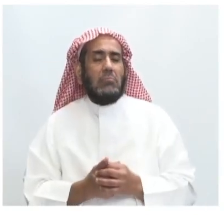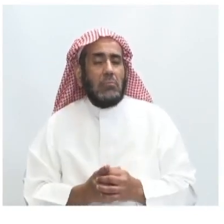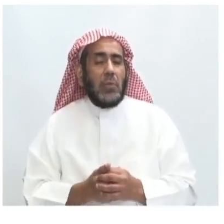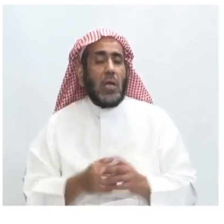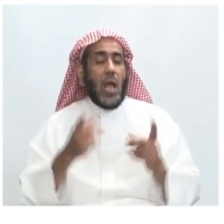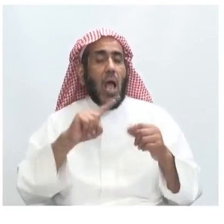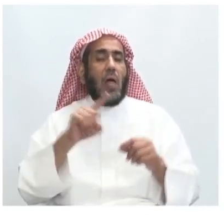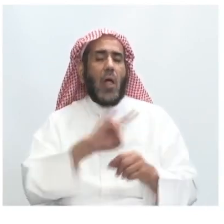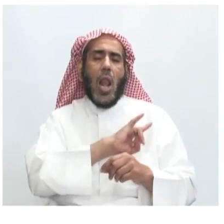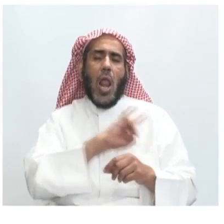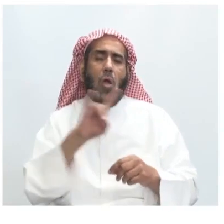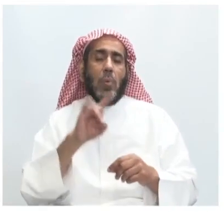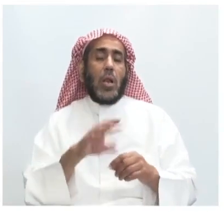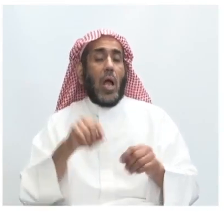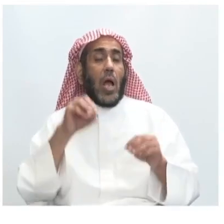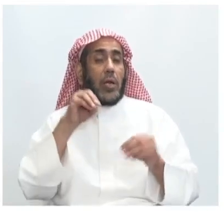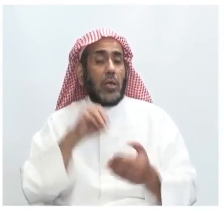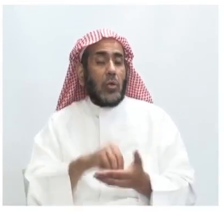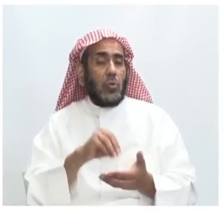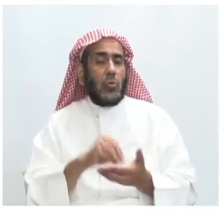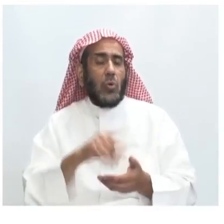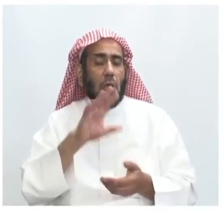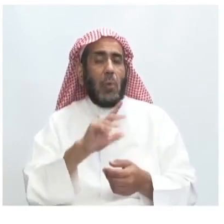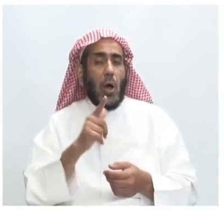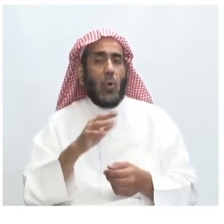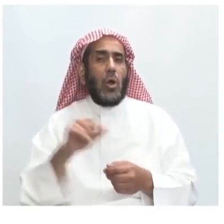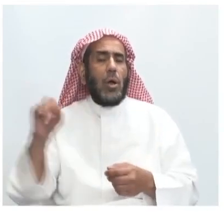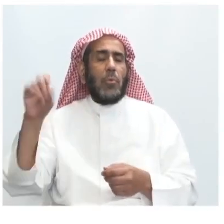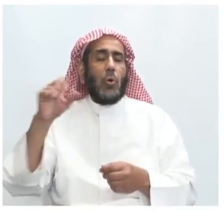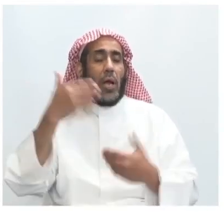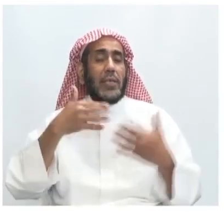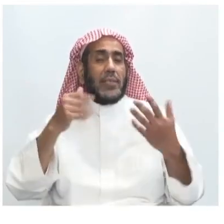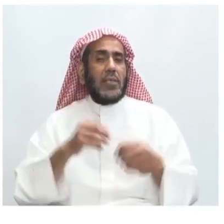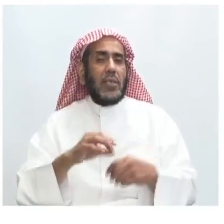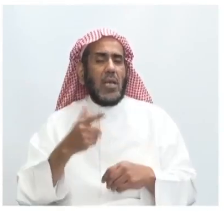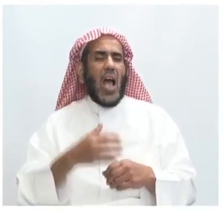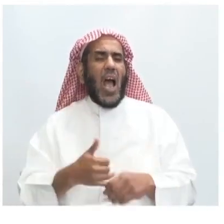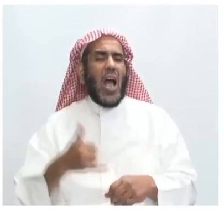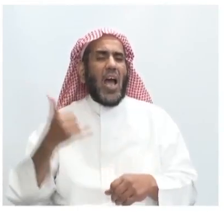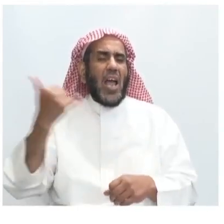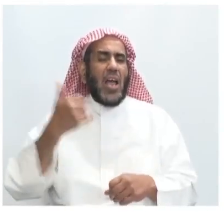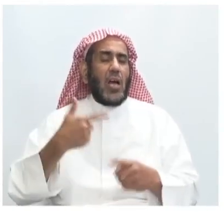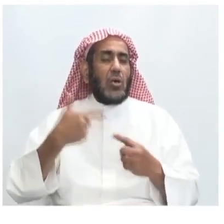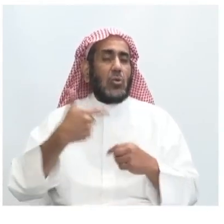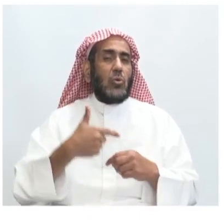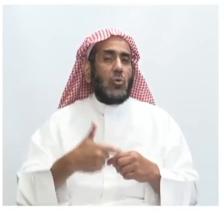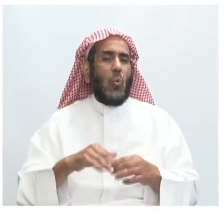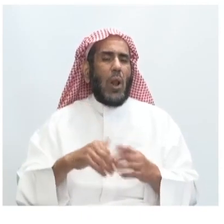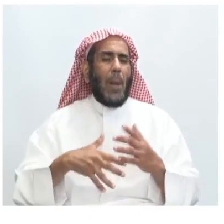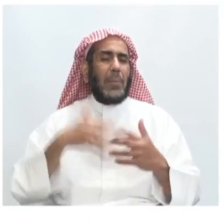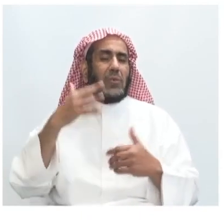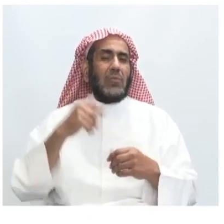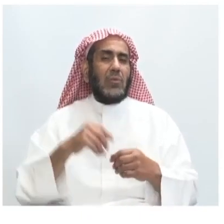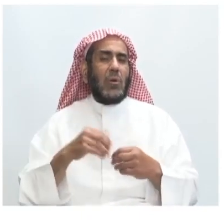اي هذا لا يمكن ان يحدث وكما في قول امرئ القيس ايقتلني والمشرفي